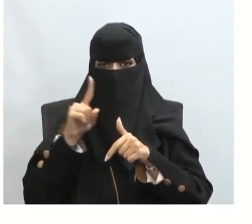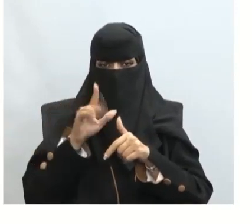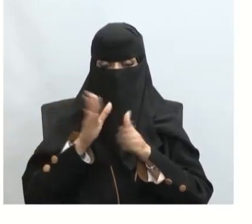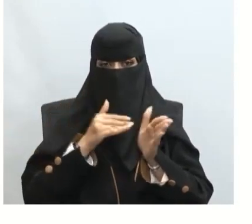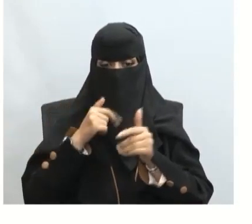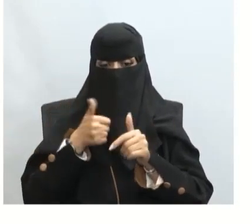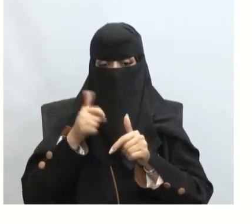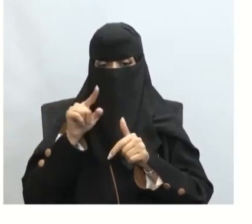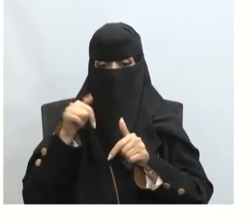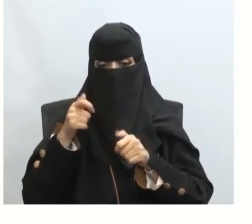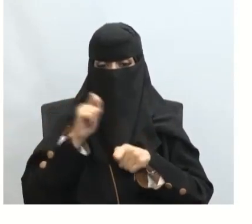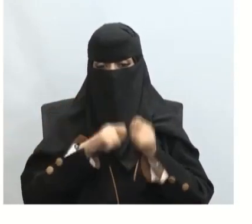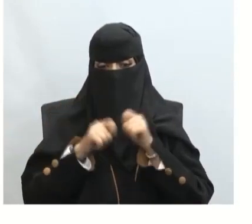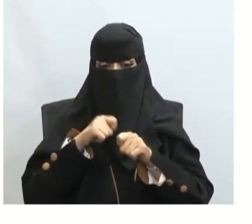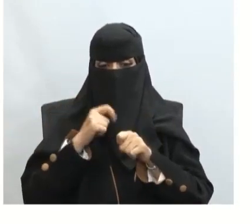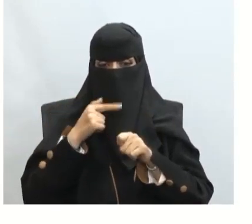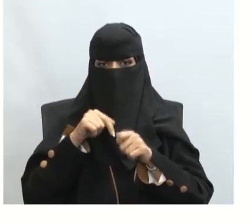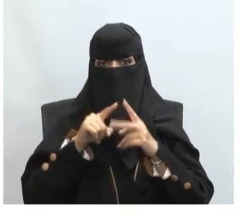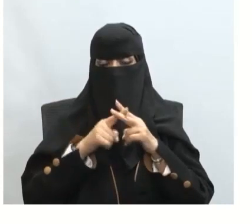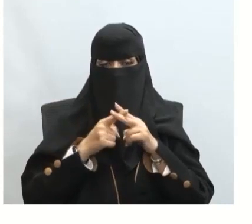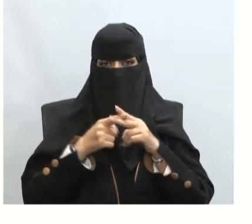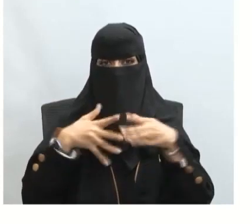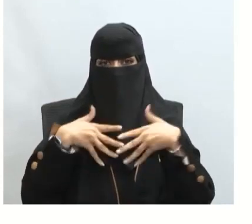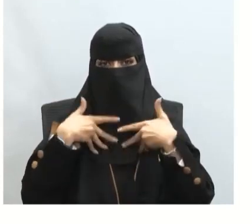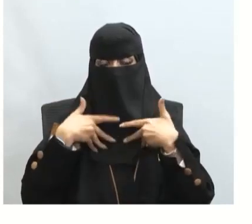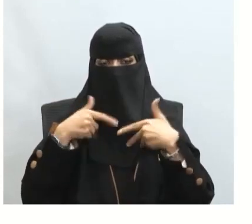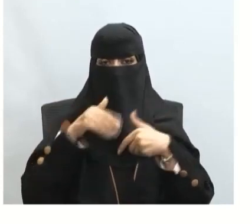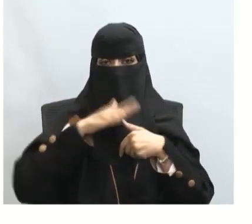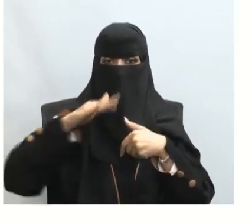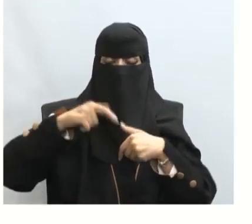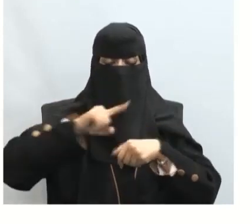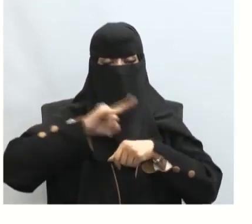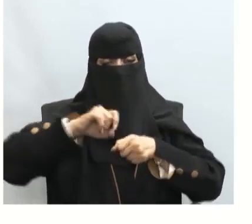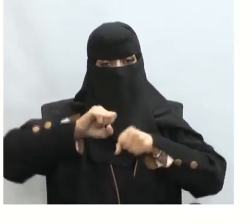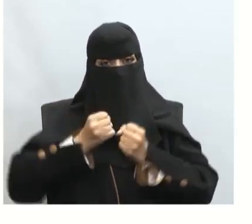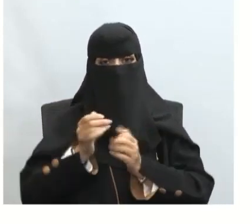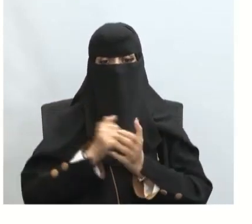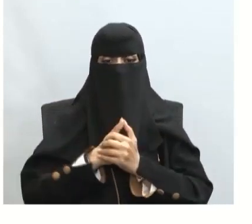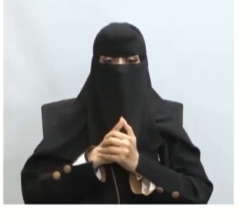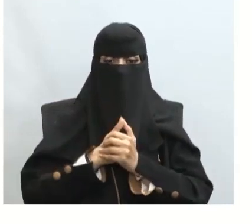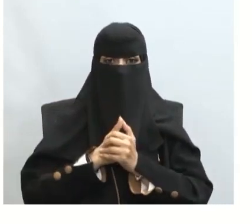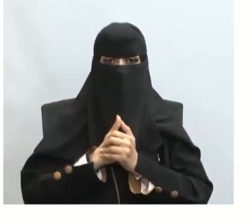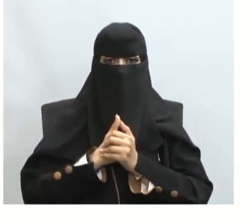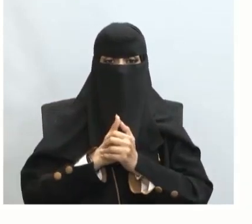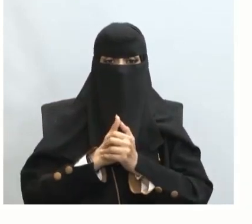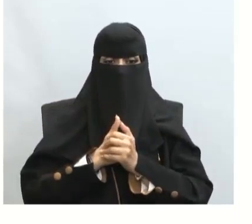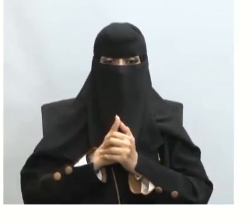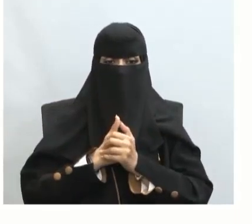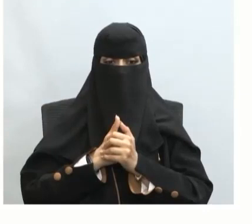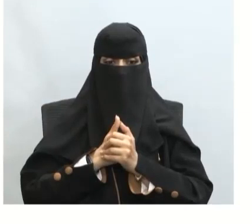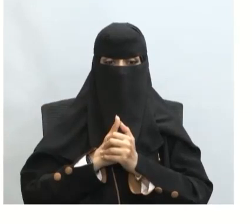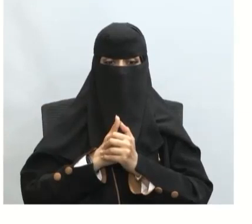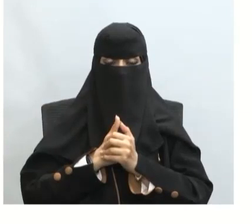ايثيلين يستعمل في العاب اطفال غير قابله للكسر نعيد هذه الشريحه